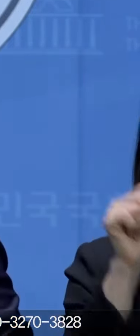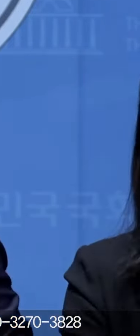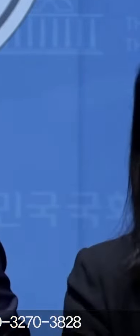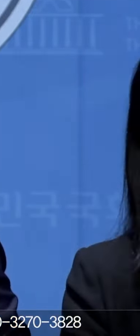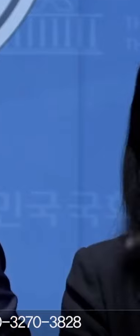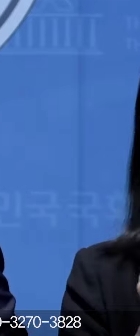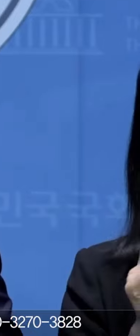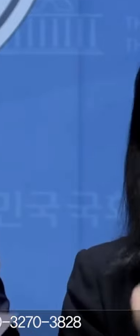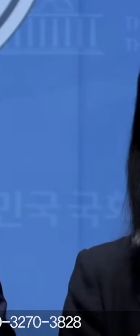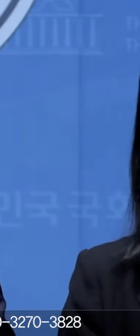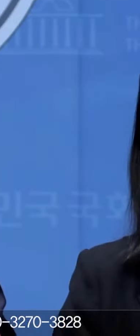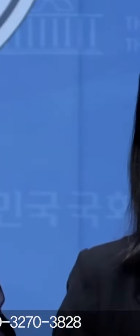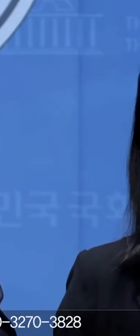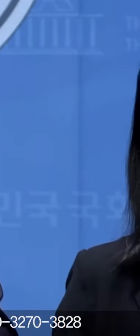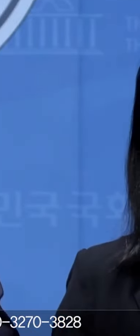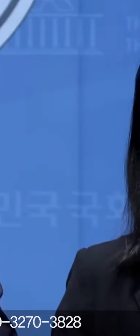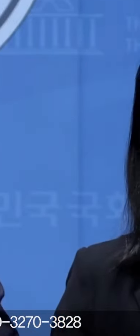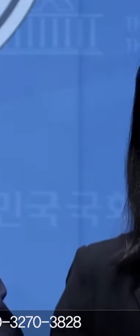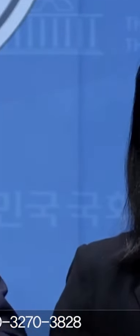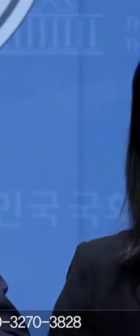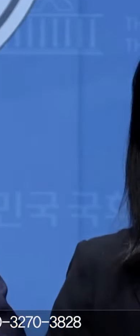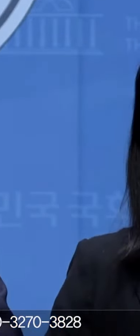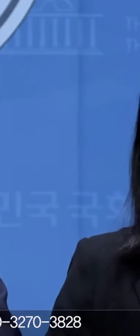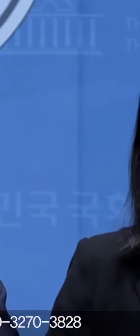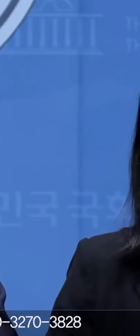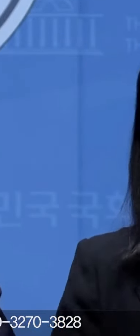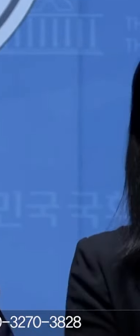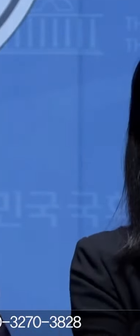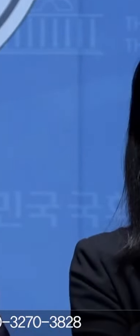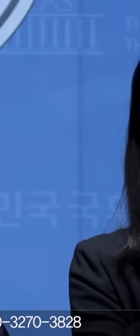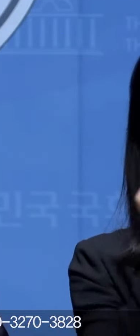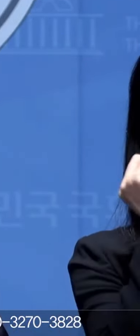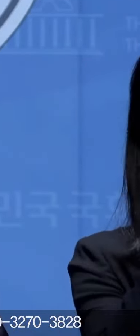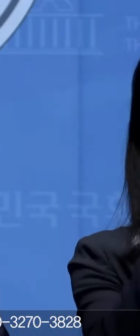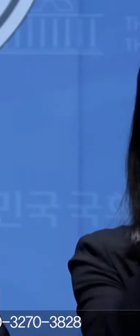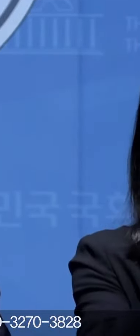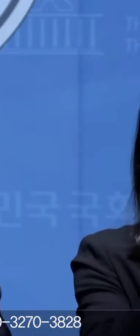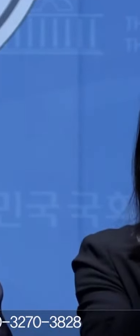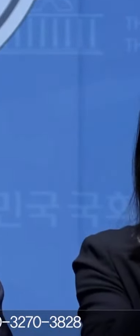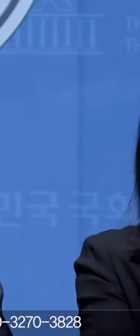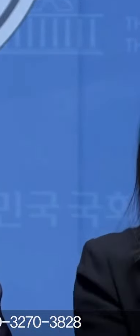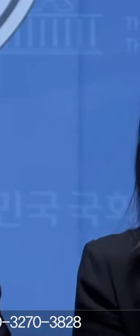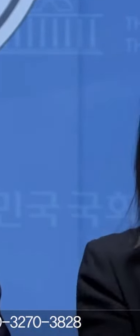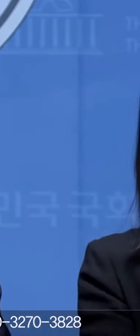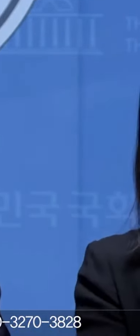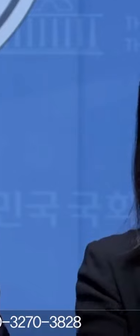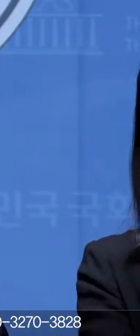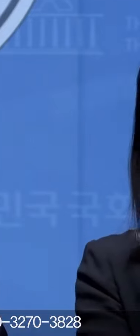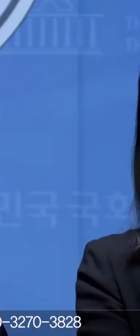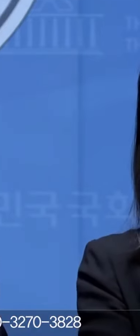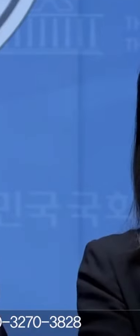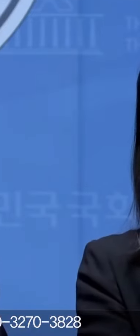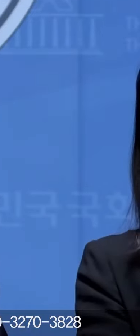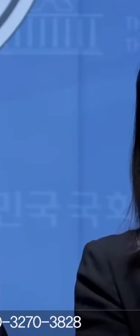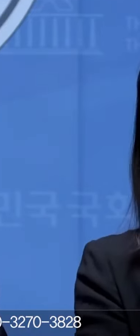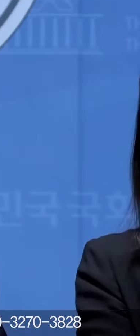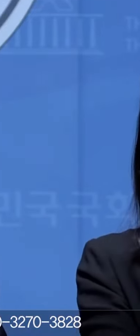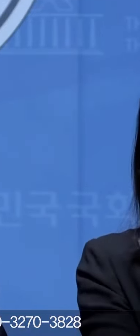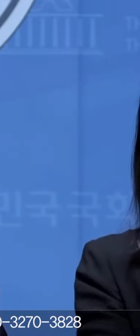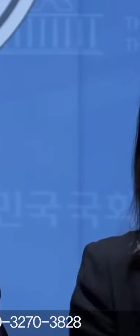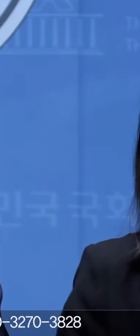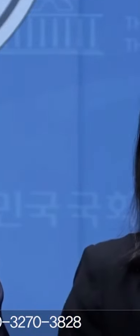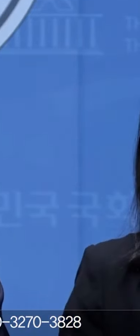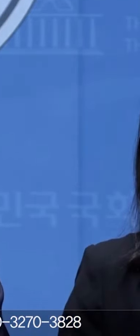나가게 된 것도 두 사람 모두 서울의 한 호텔에서 열리는 행사에 참석한다고 합니다